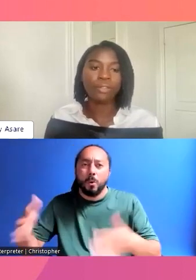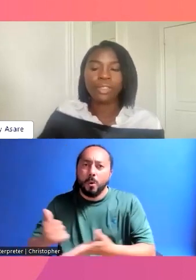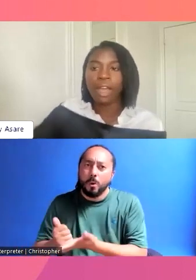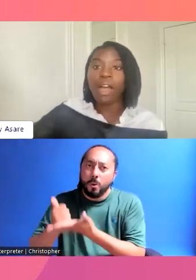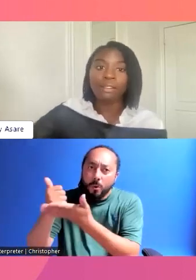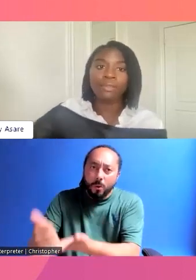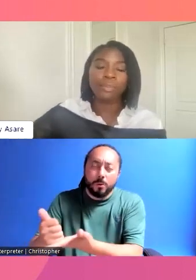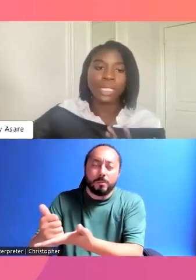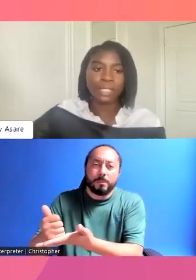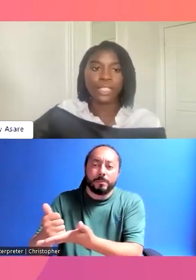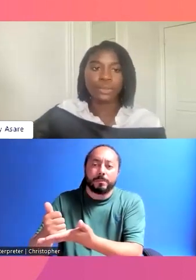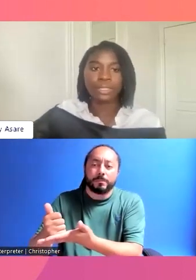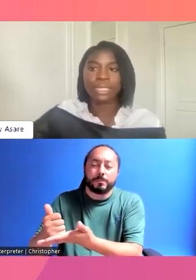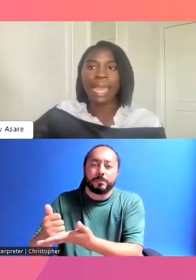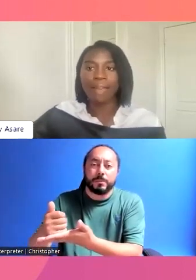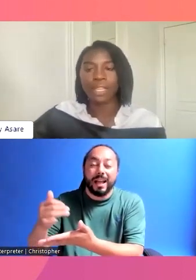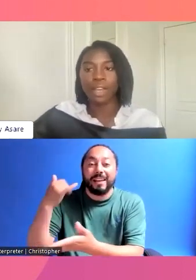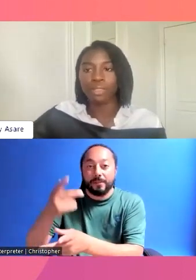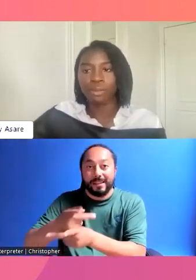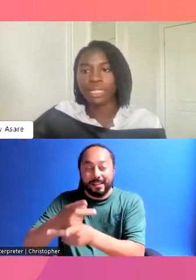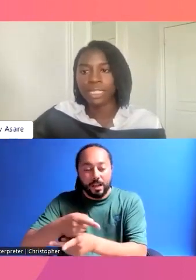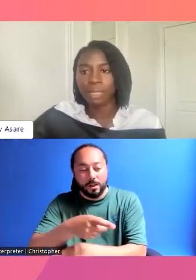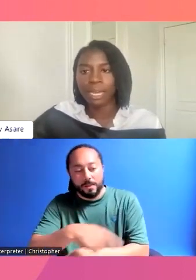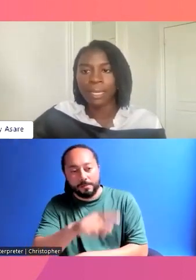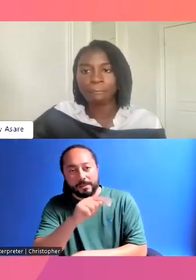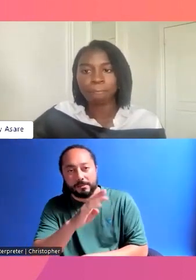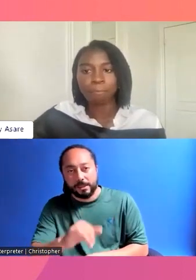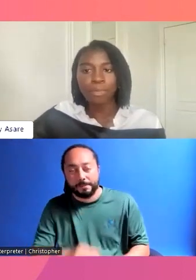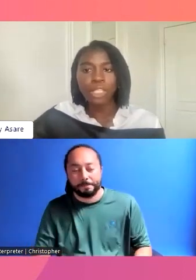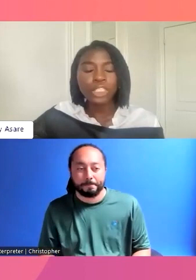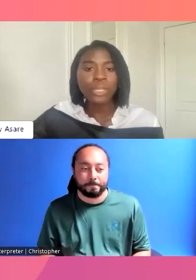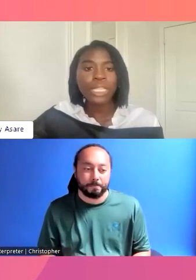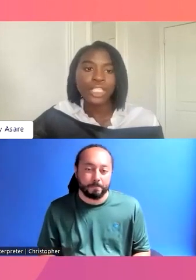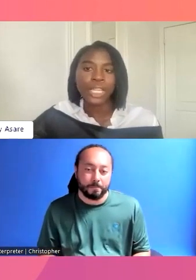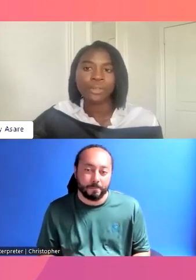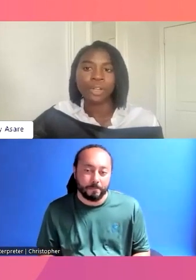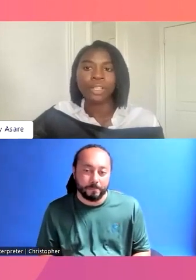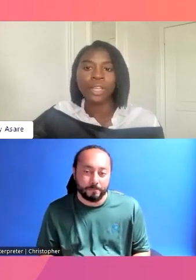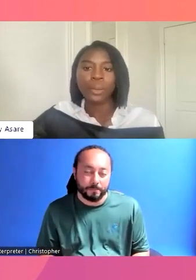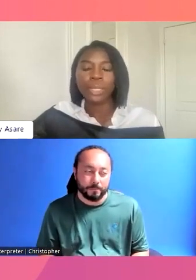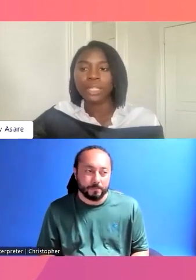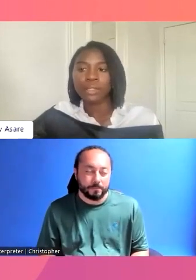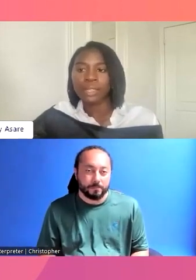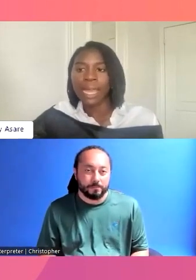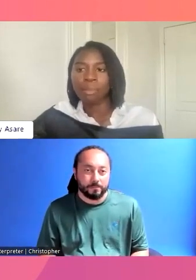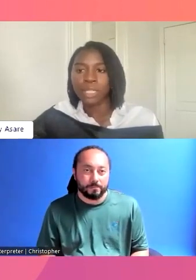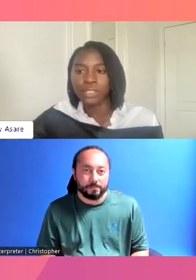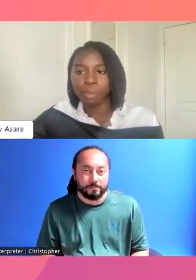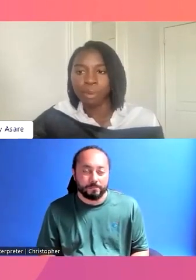de soins. Donc, c'était bénéfique pour les fournisseurs de soins des personnes